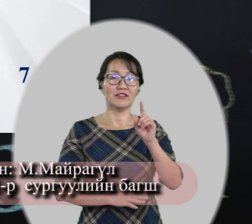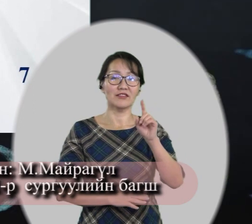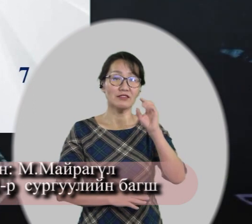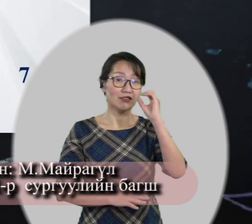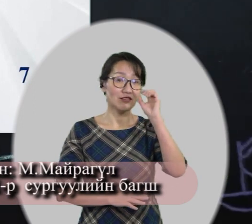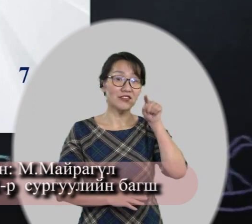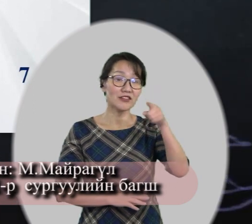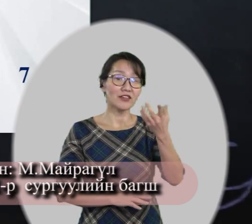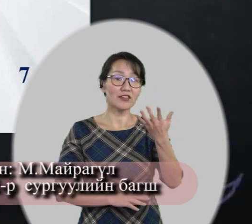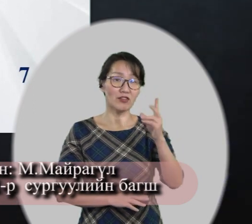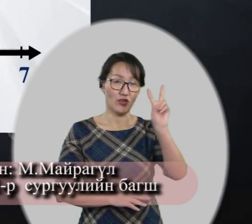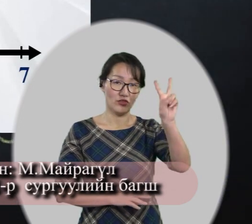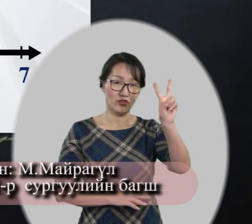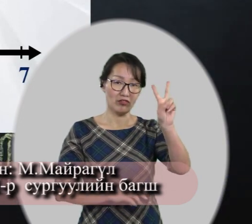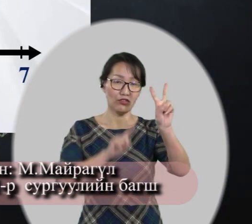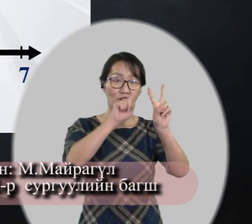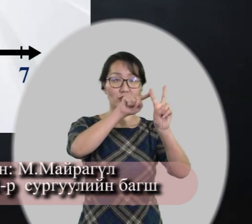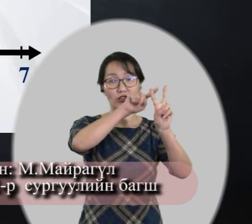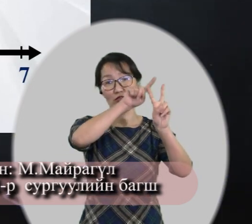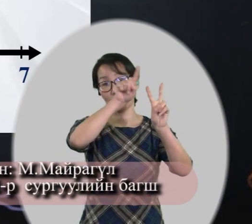Сан түзуінде бірге тексерейік.